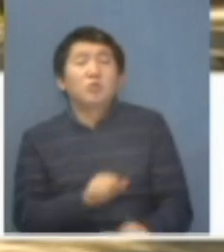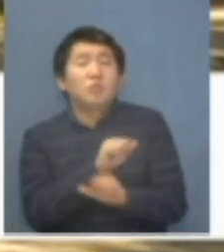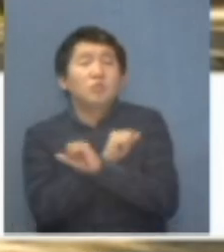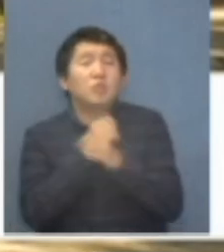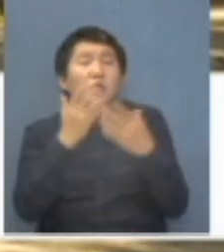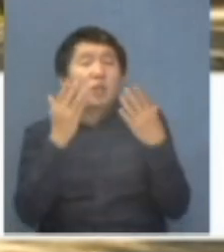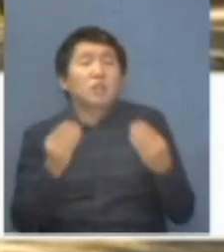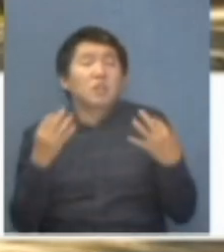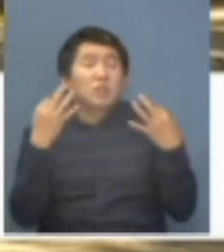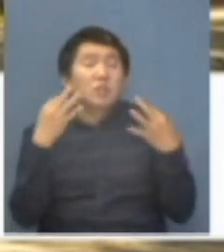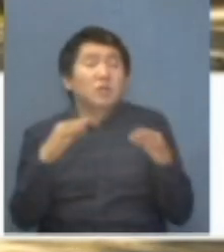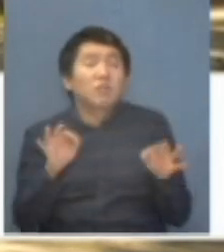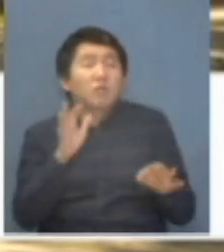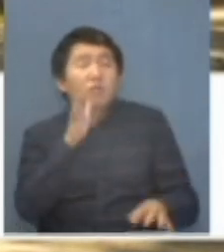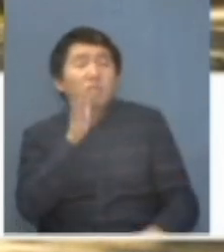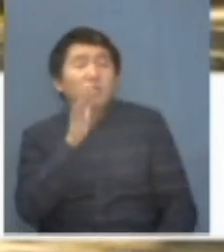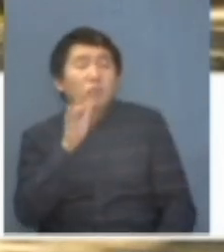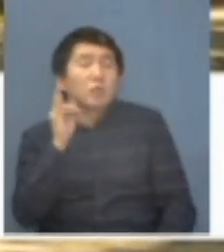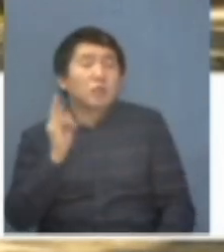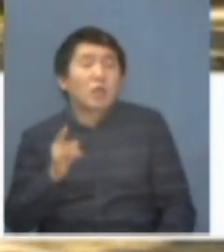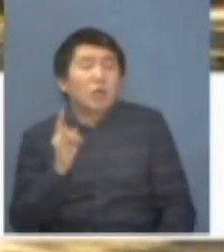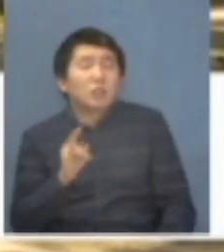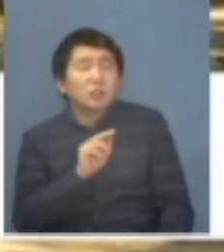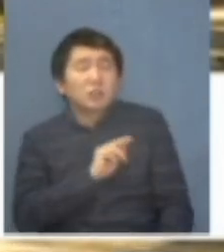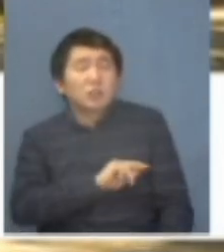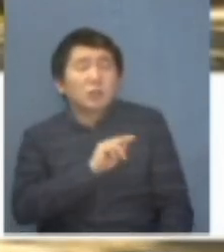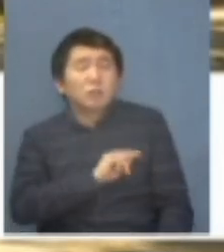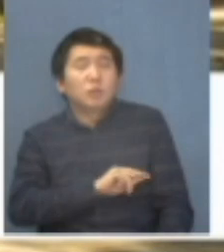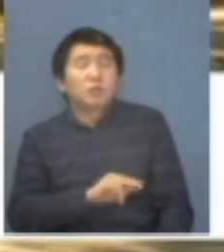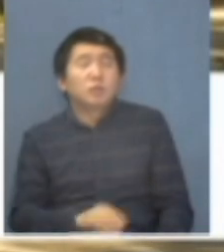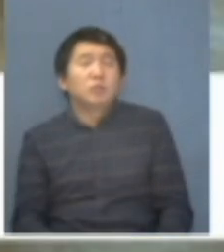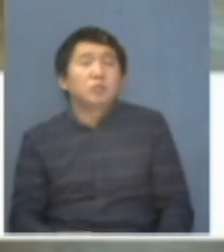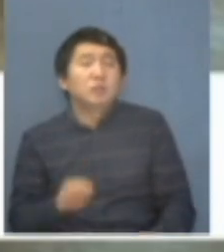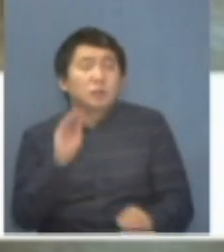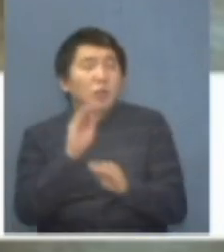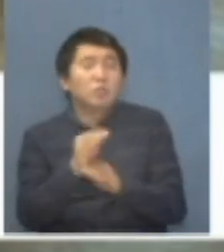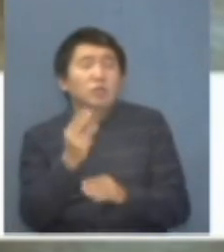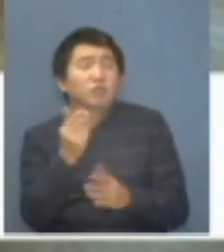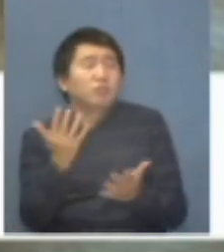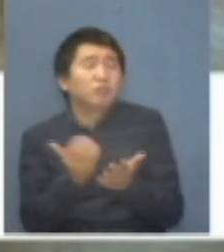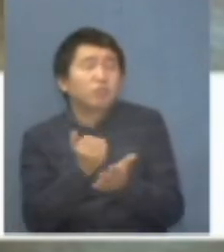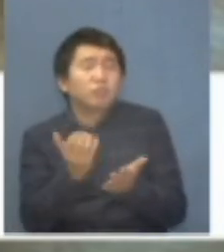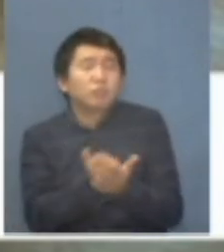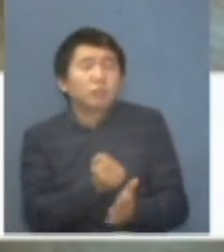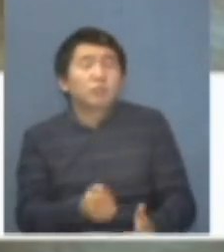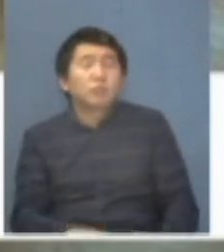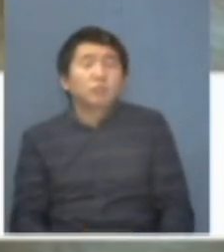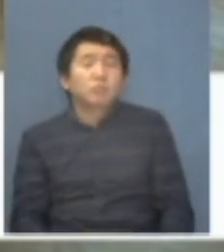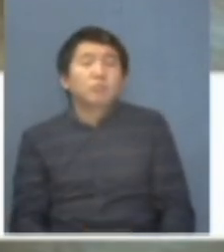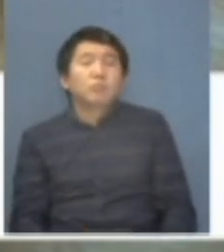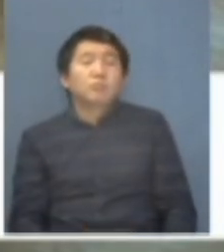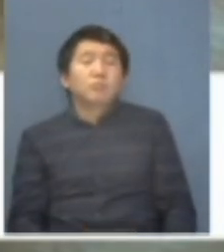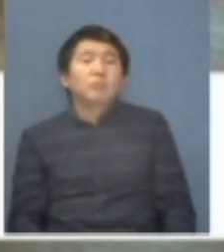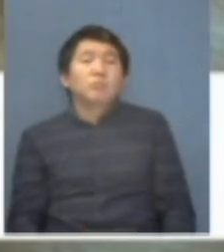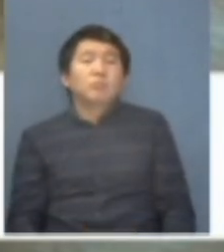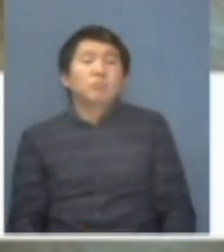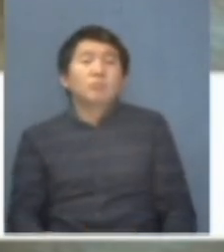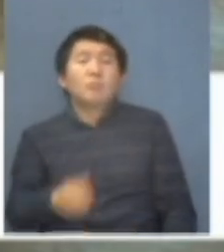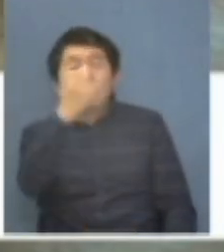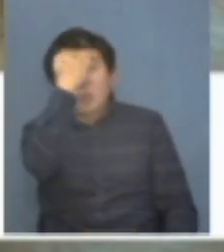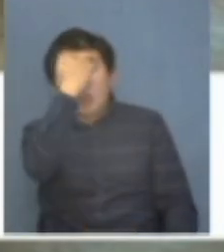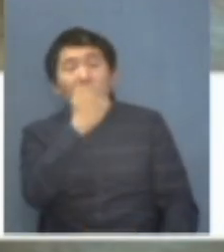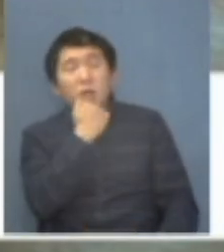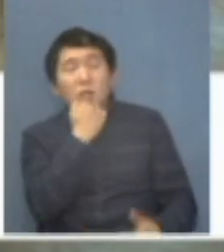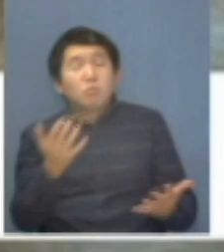или свободное от работы время оказывать услуги такси и при этом иметь дополнительный заработок. По словам Салимхана Сабитова, благодаря поддержке Ассамблеи